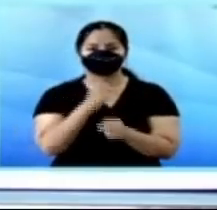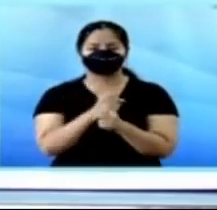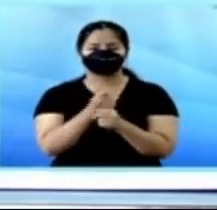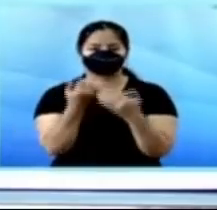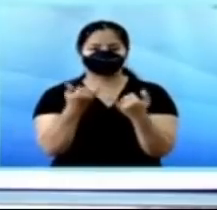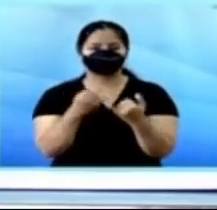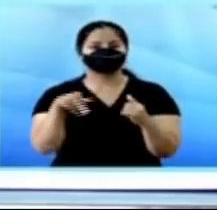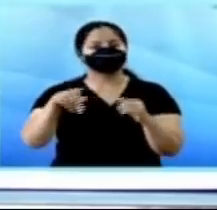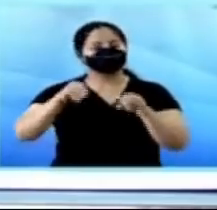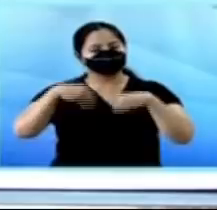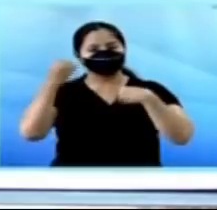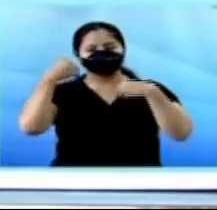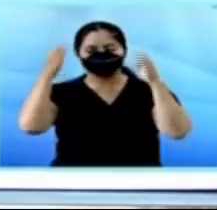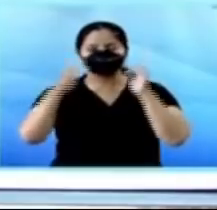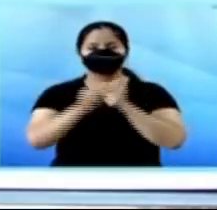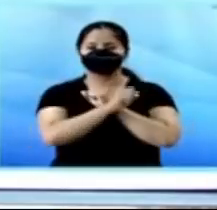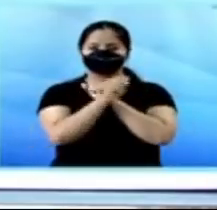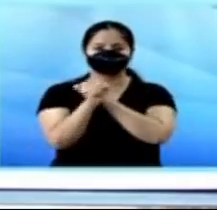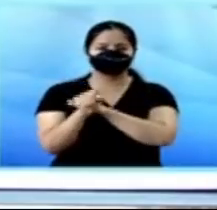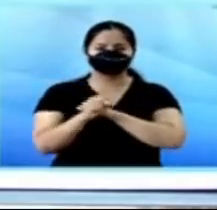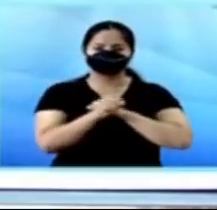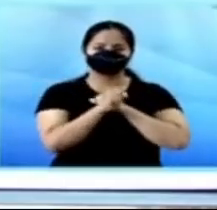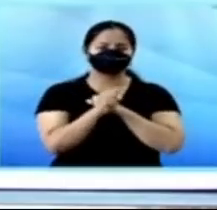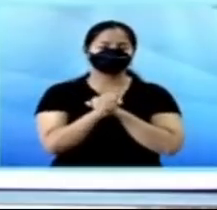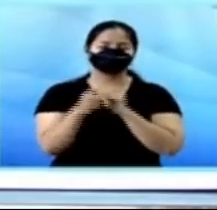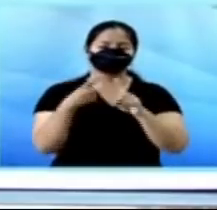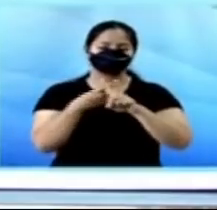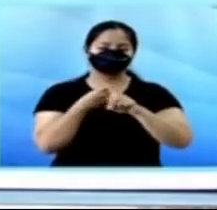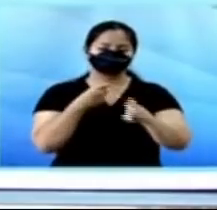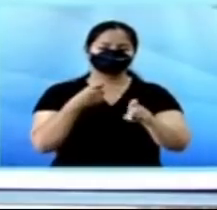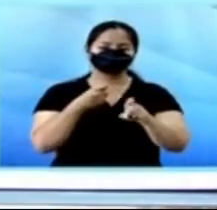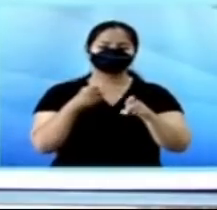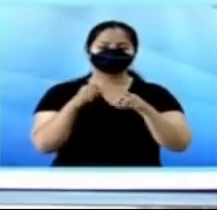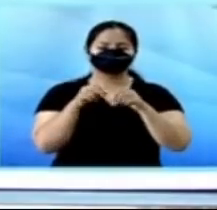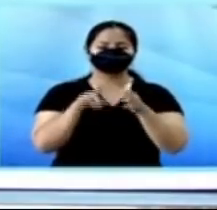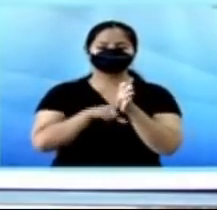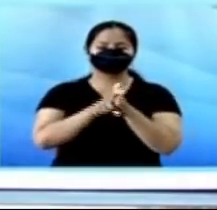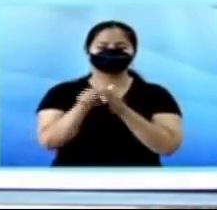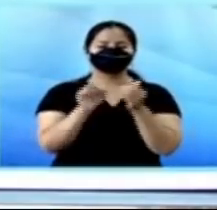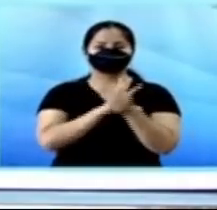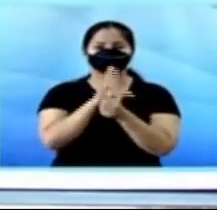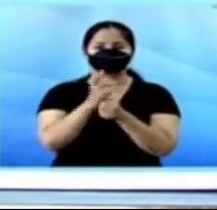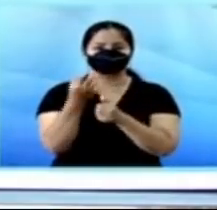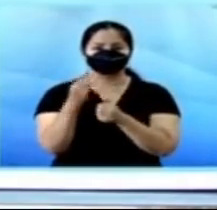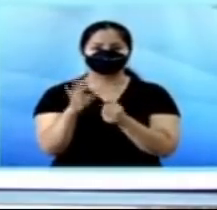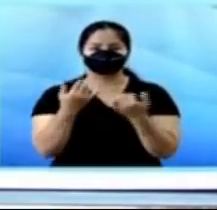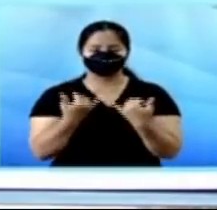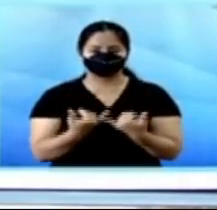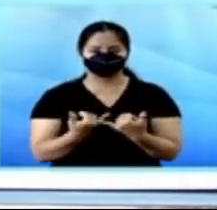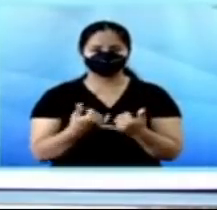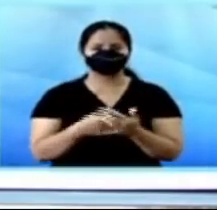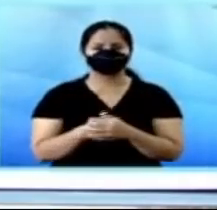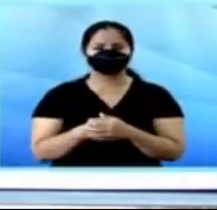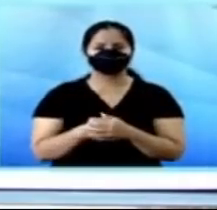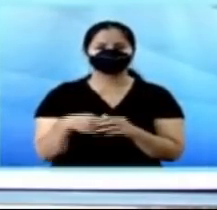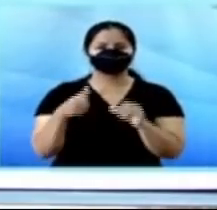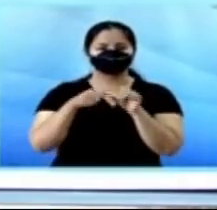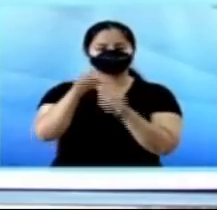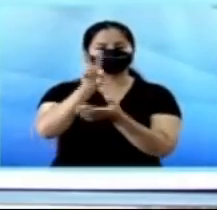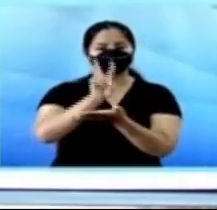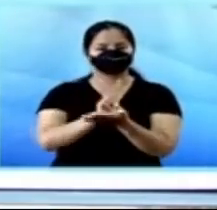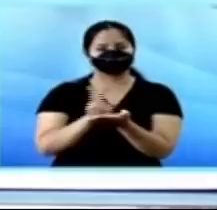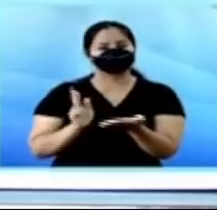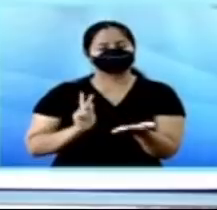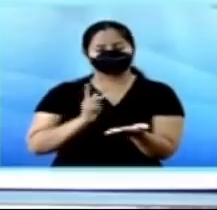ราทุกคนปลอดภัยจากการระบาดของพยาธิโควิด19ในครั้งนี้โดยเฉพาะแม่นอยู่ในนครหลวงเวียงจันทน์ของพวก